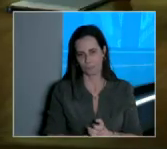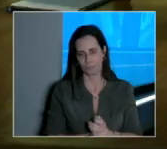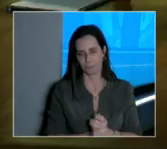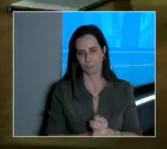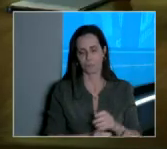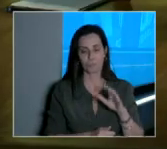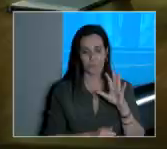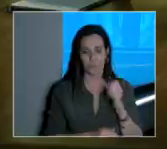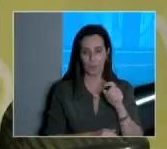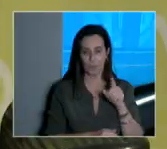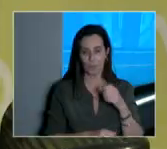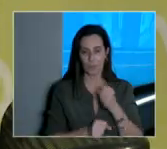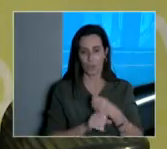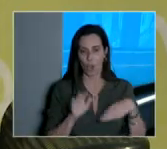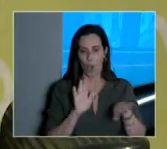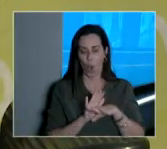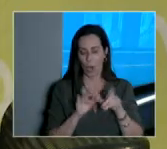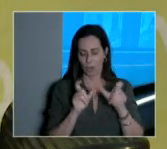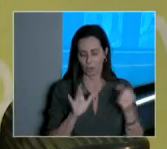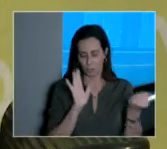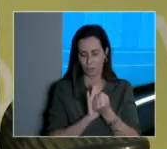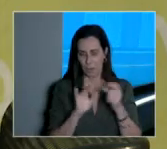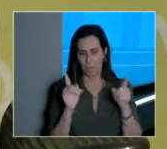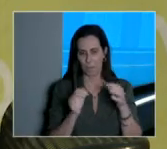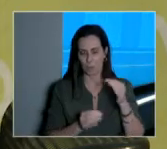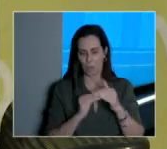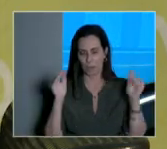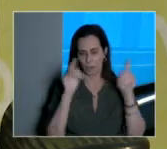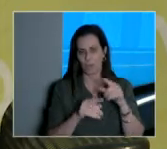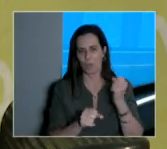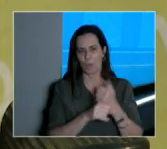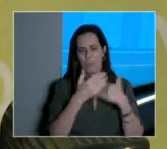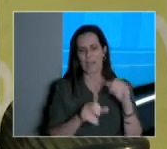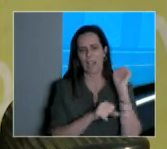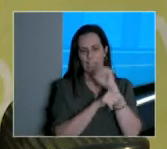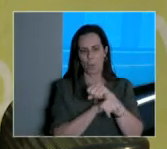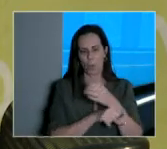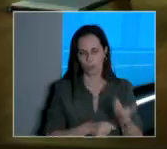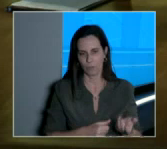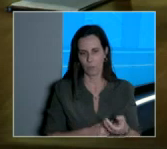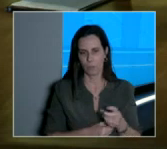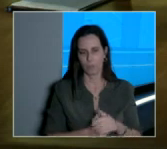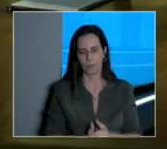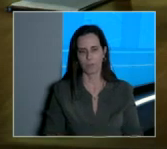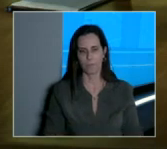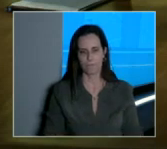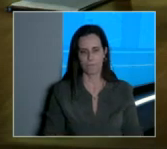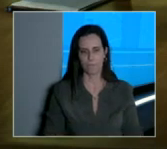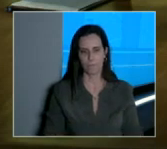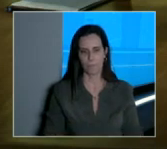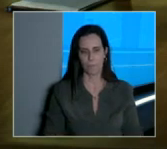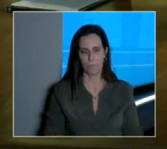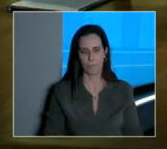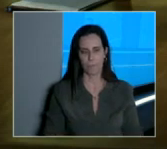דלגנציה. במידה ויבוא חוק החסינות ובג"ץ יפסול את זה, אז הם יעשו את פסקת ההתגברות ויתגברו על זה. זה לא פסק